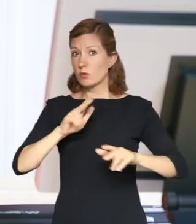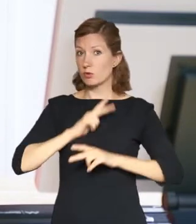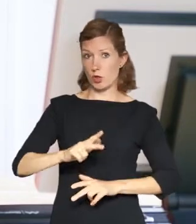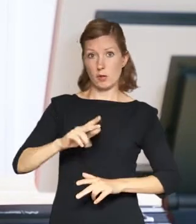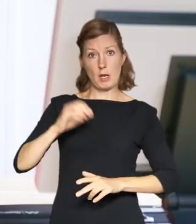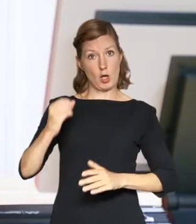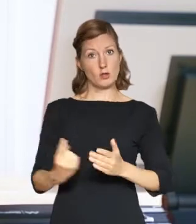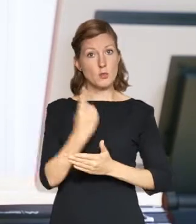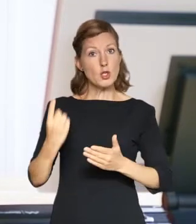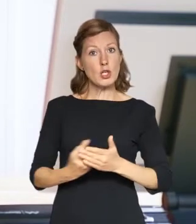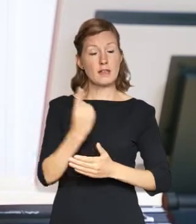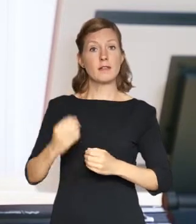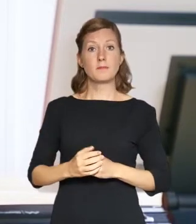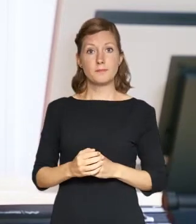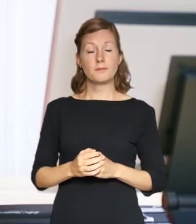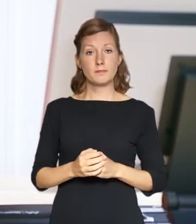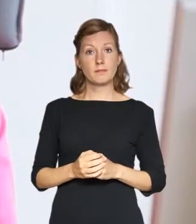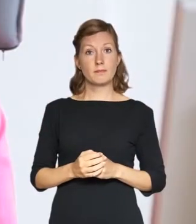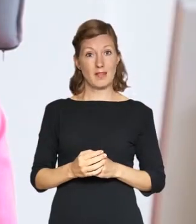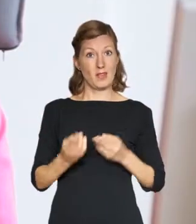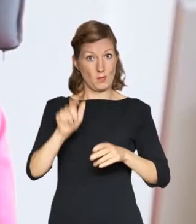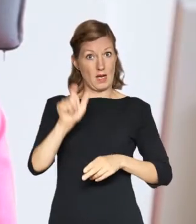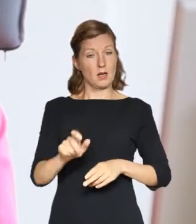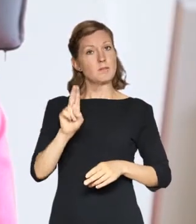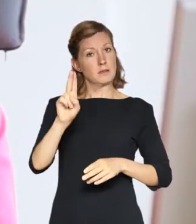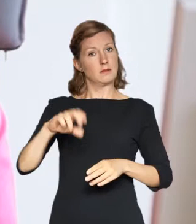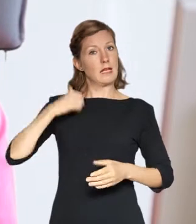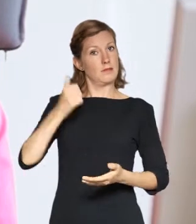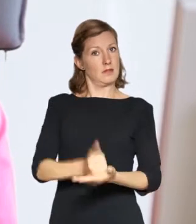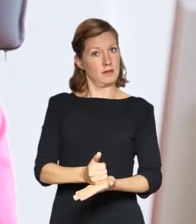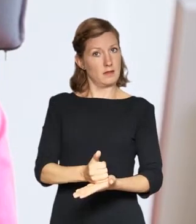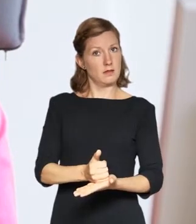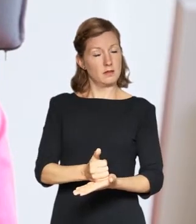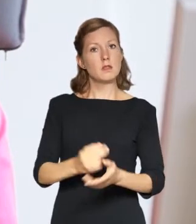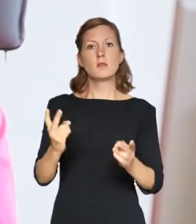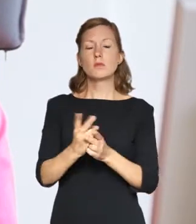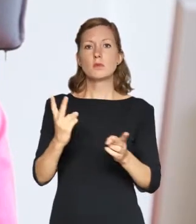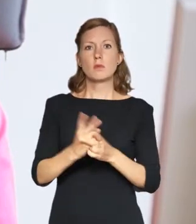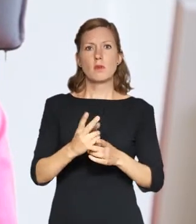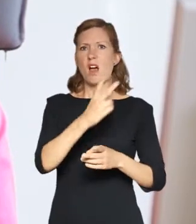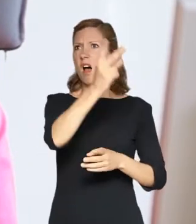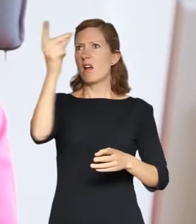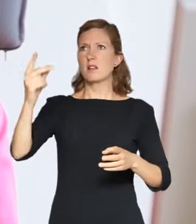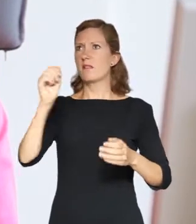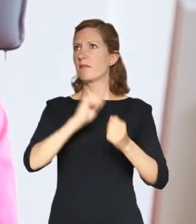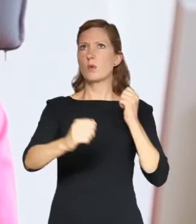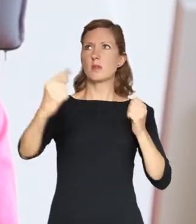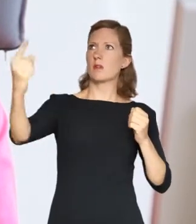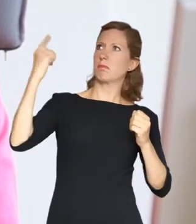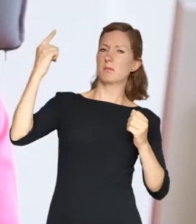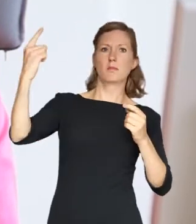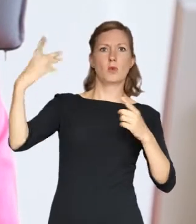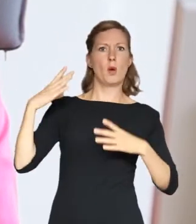så lugn och trygg miljö som möjligt. En domare är självständig i sitt dömande. Det betyder att ingen